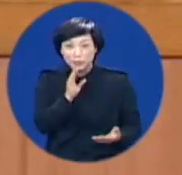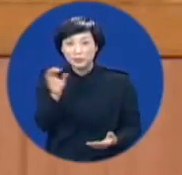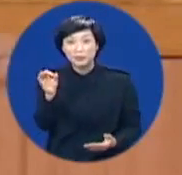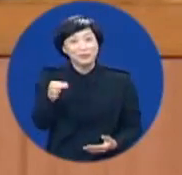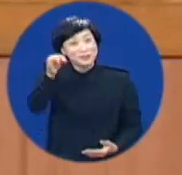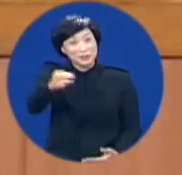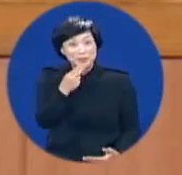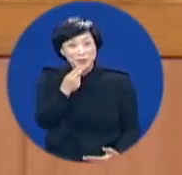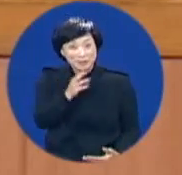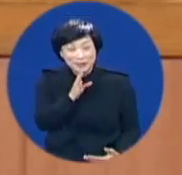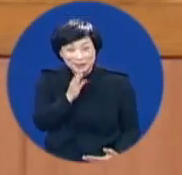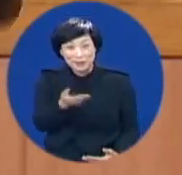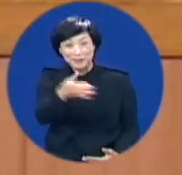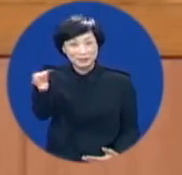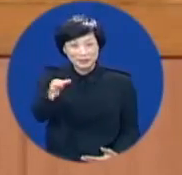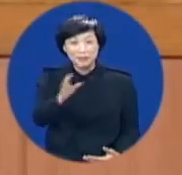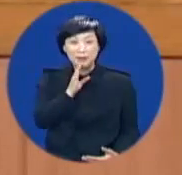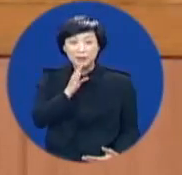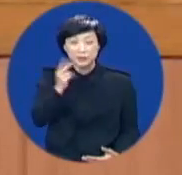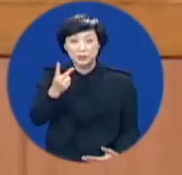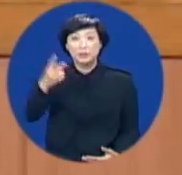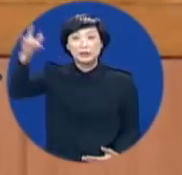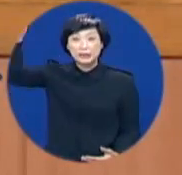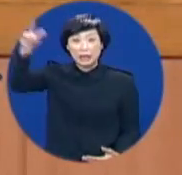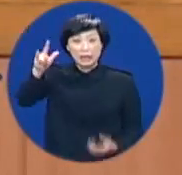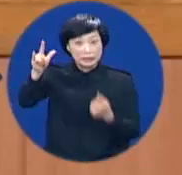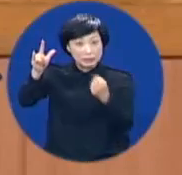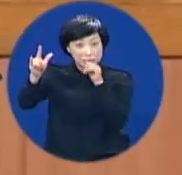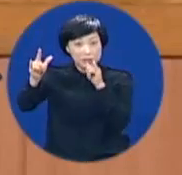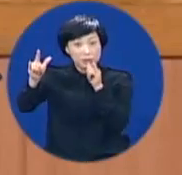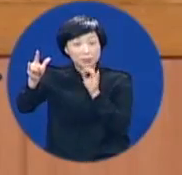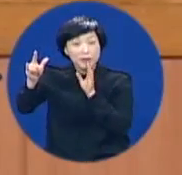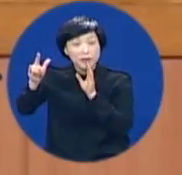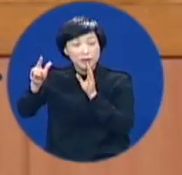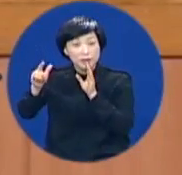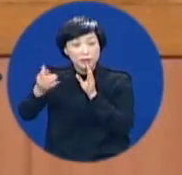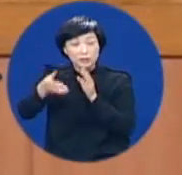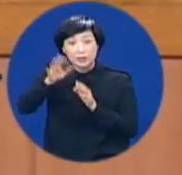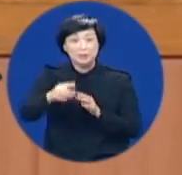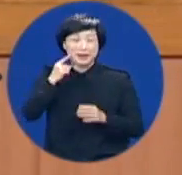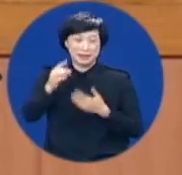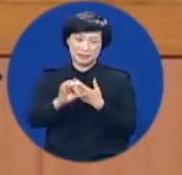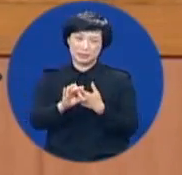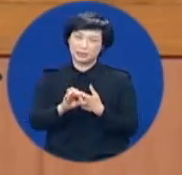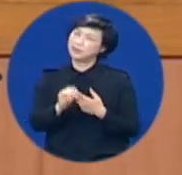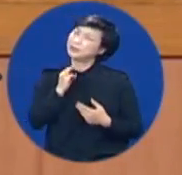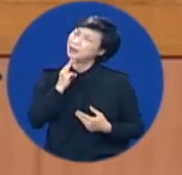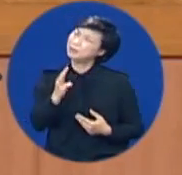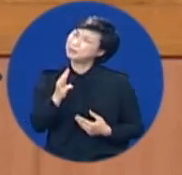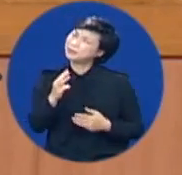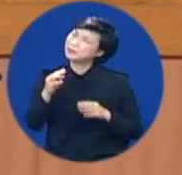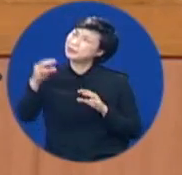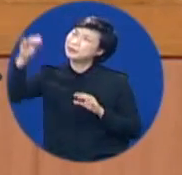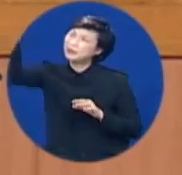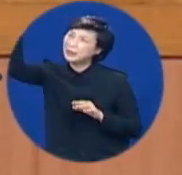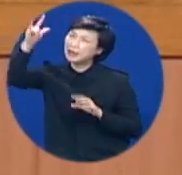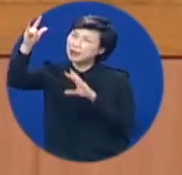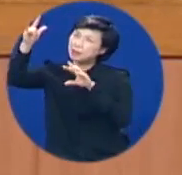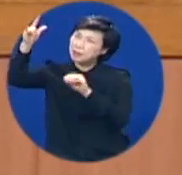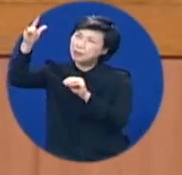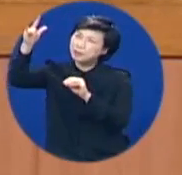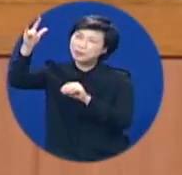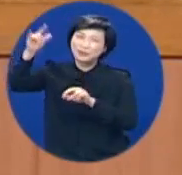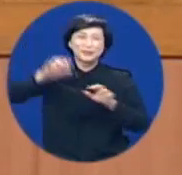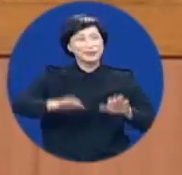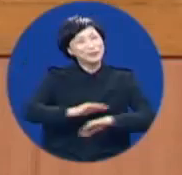마셔요. 태양 에너지가 만약에 3분만 우리에게 중단된다면 아마